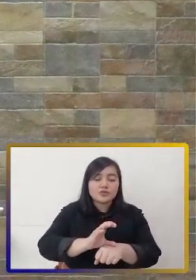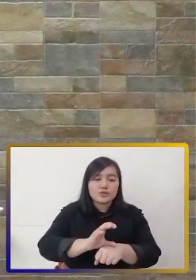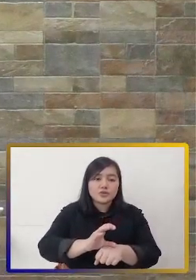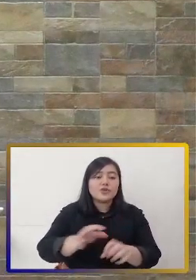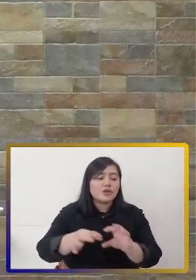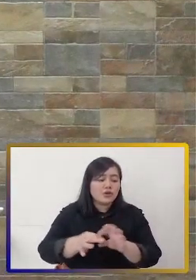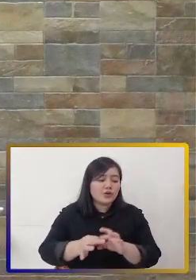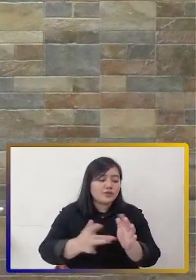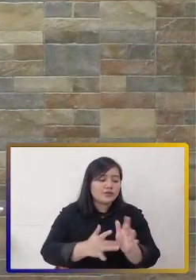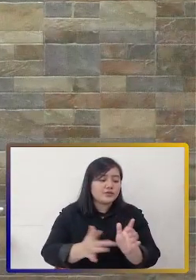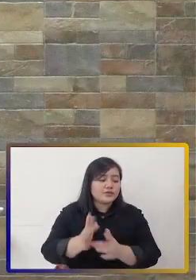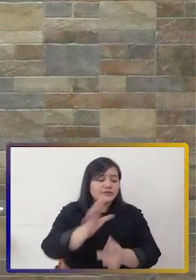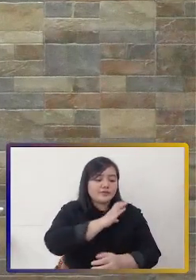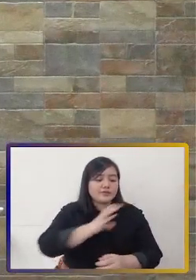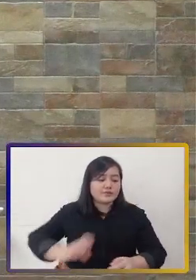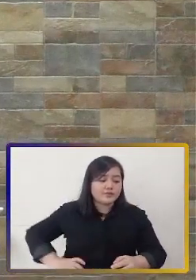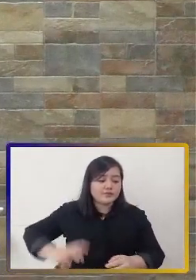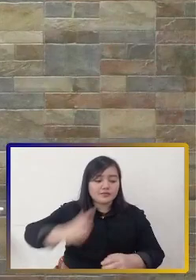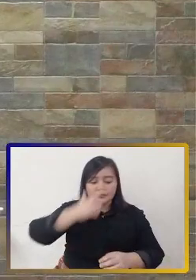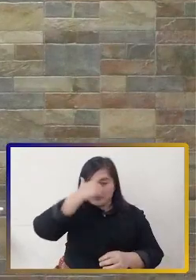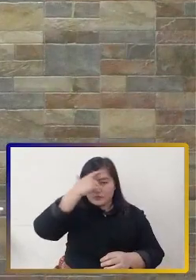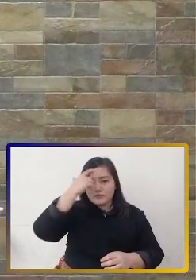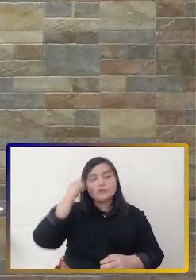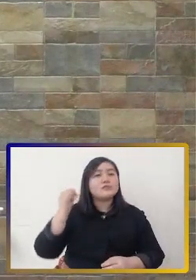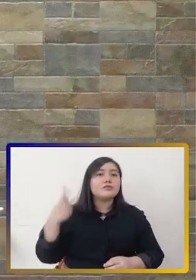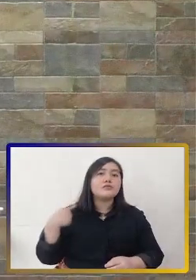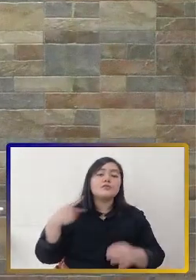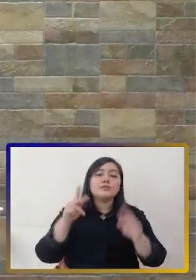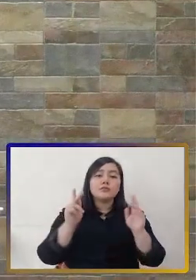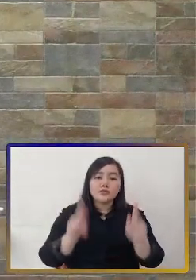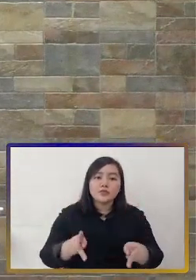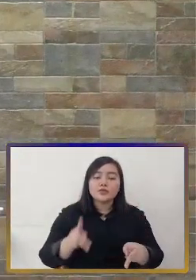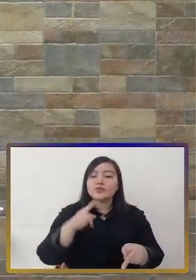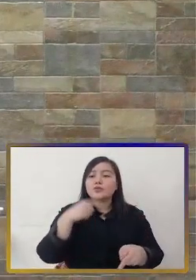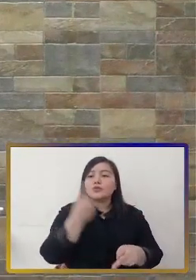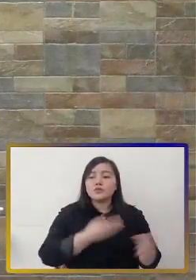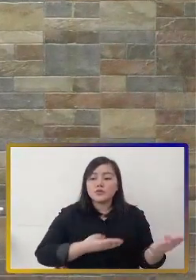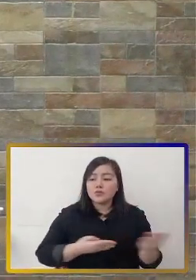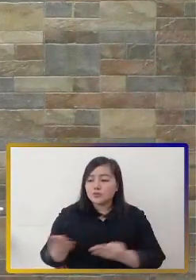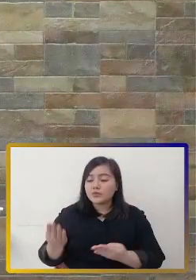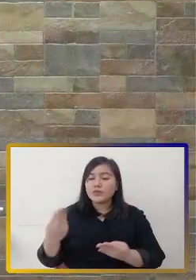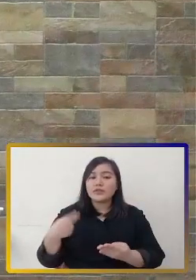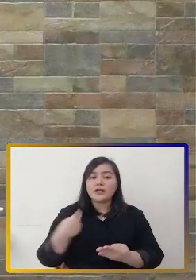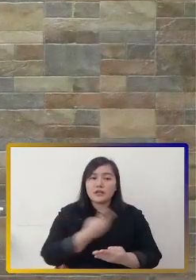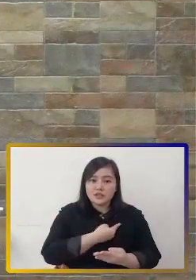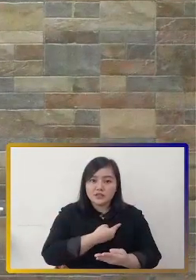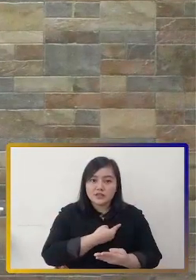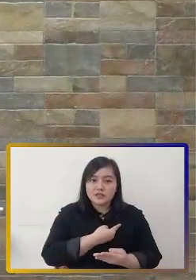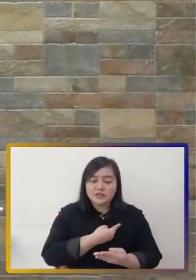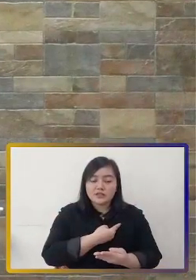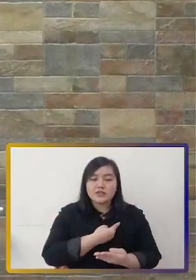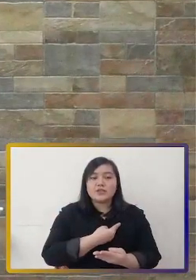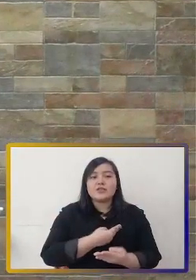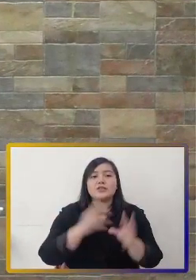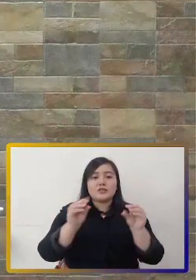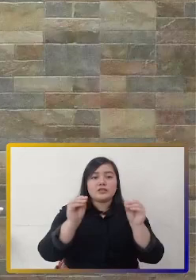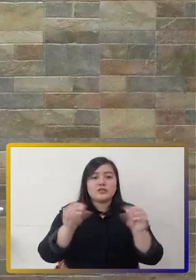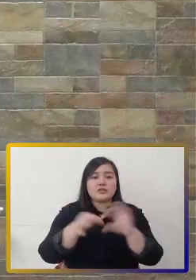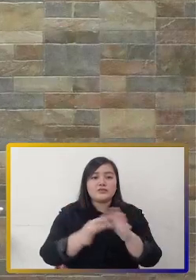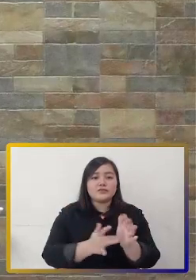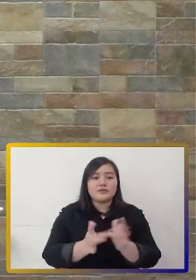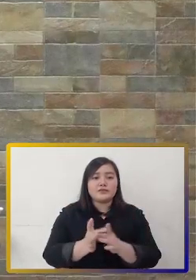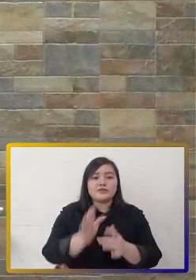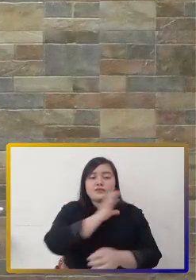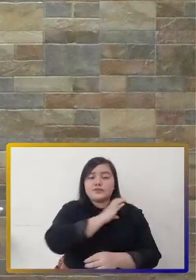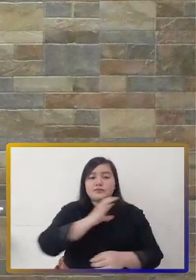sa kadahilanan po na may nagdala sa atin ng katuruan ng Panginoong Hesukristo. Maliwanag po, amen? Yan